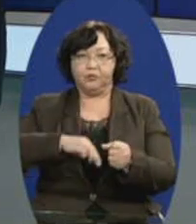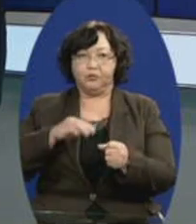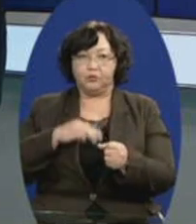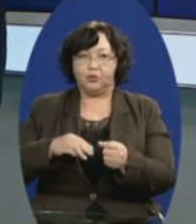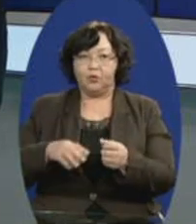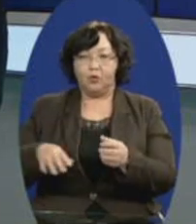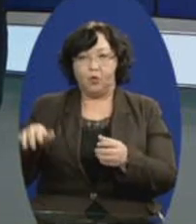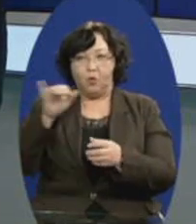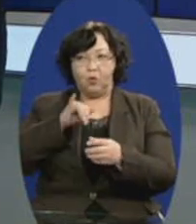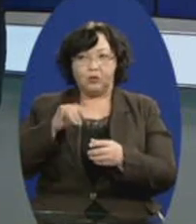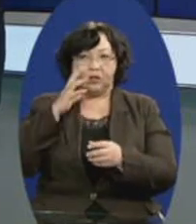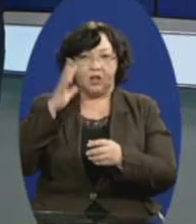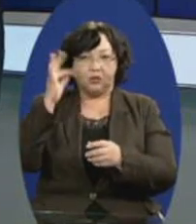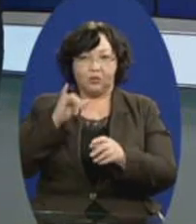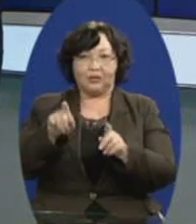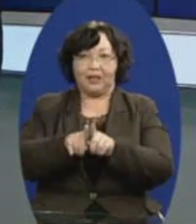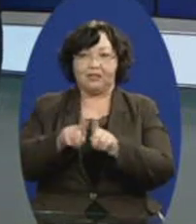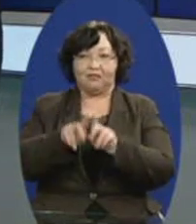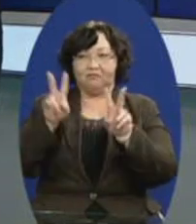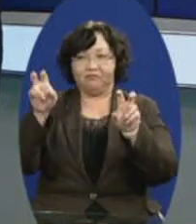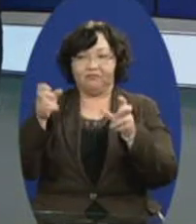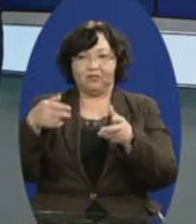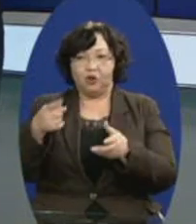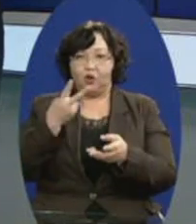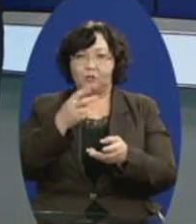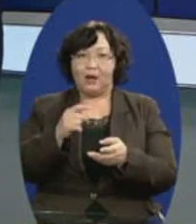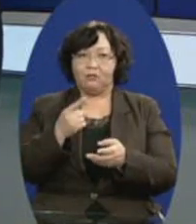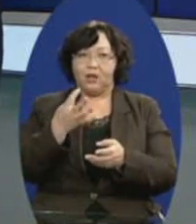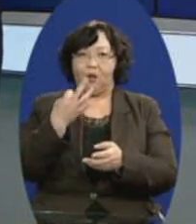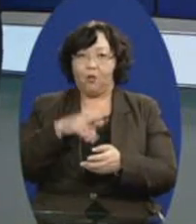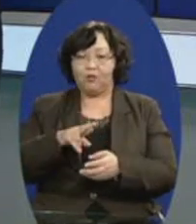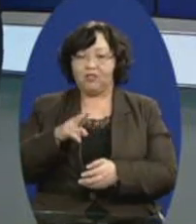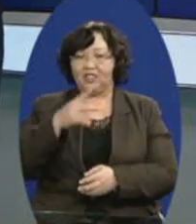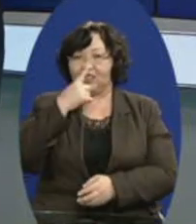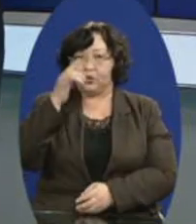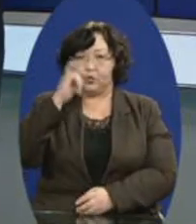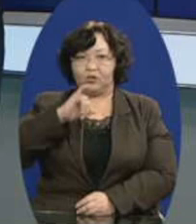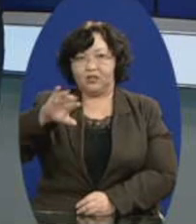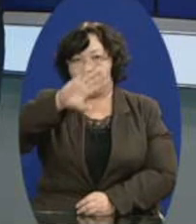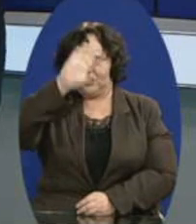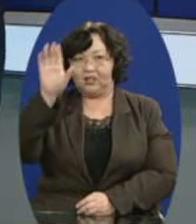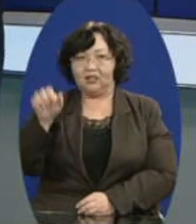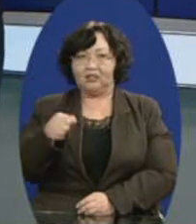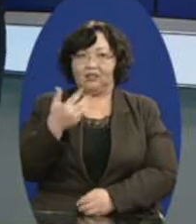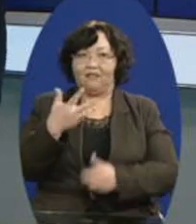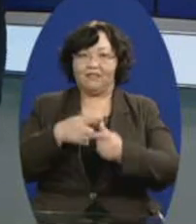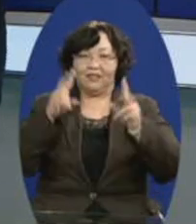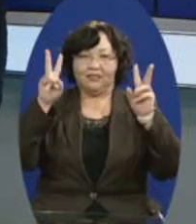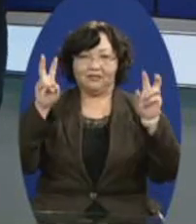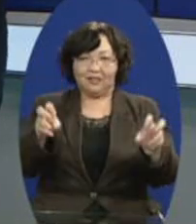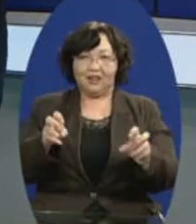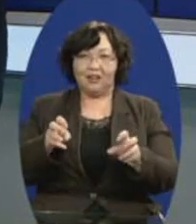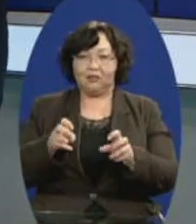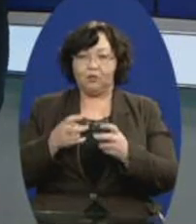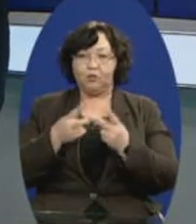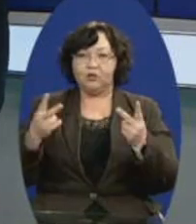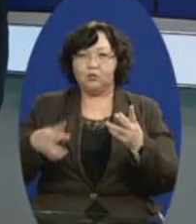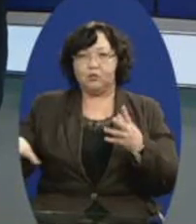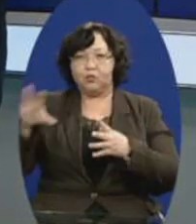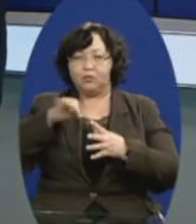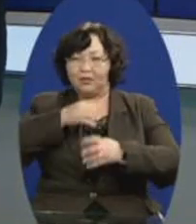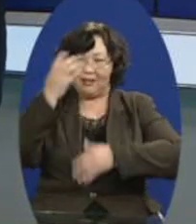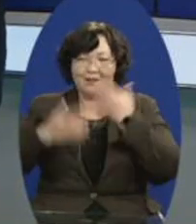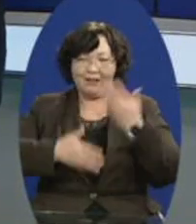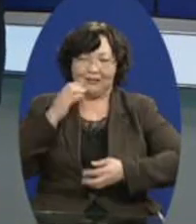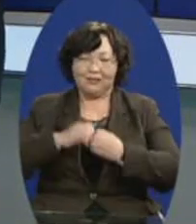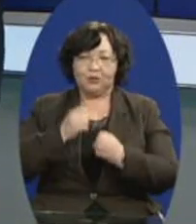орнуудын кейс байна. 2015 бол бүгд найрамдагчдад ард улс за Тэнгэрийн тор гэдэг нэртэй ийм компанид ажлыг үндсэнд нь баяраа өрнүүлж за 120